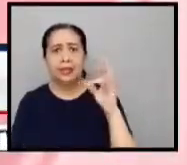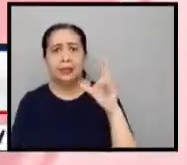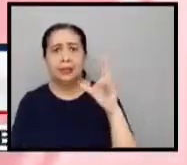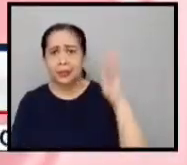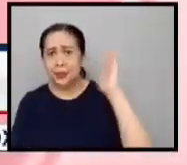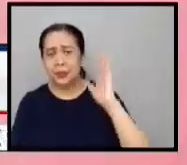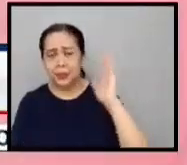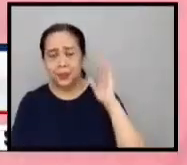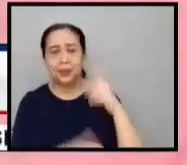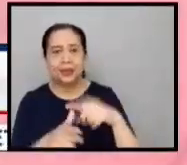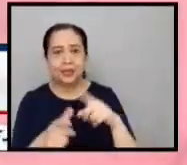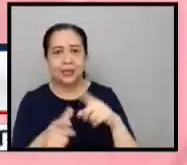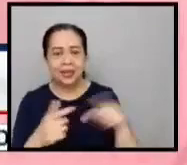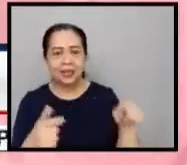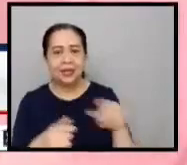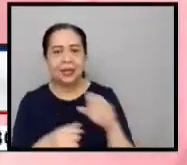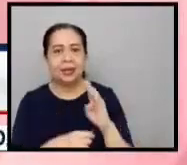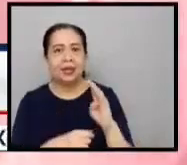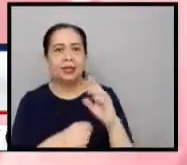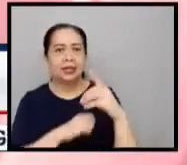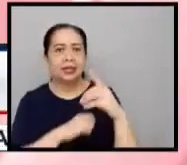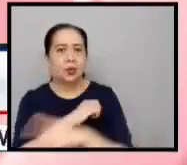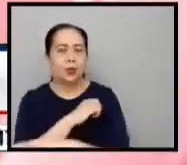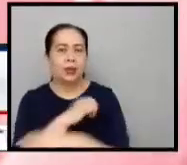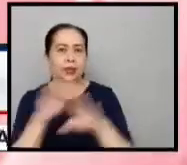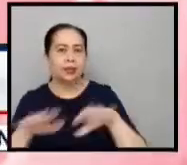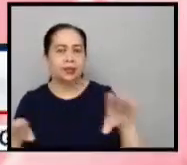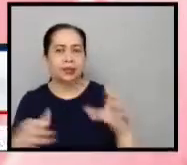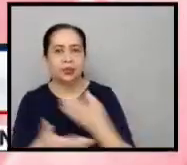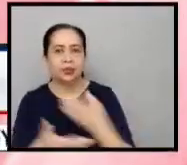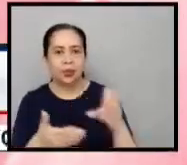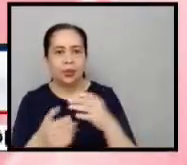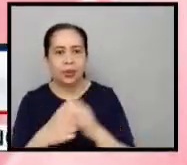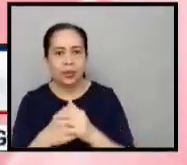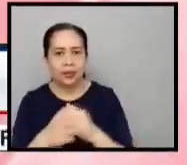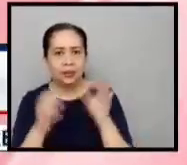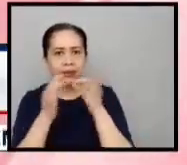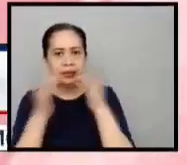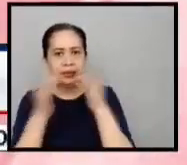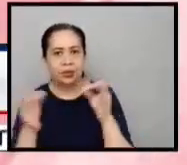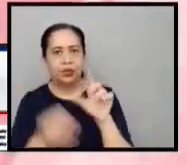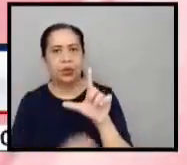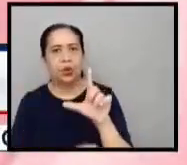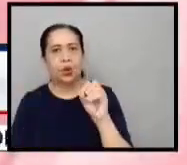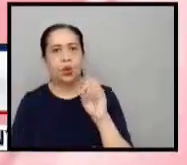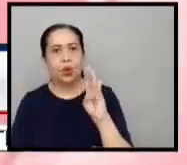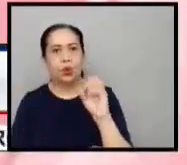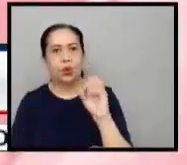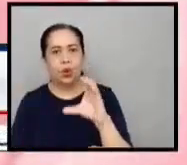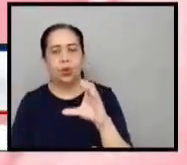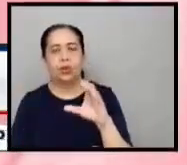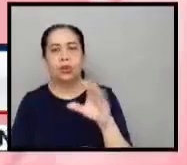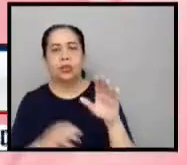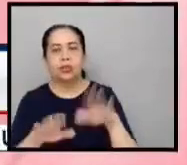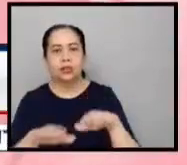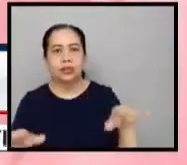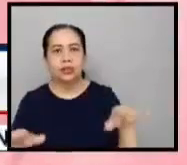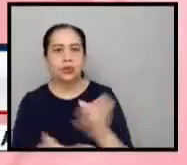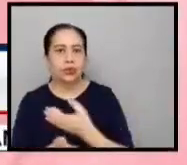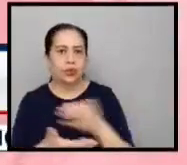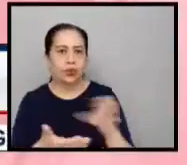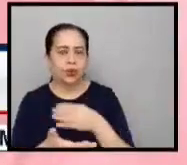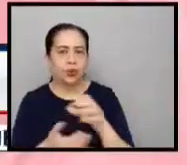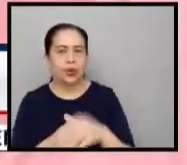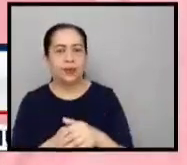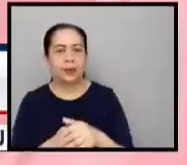have the Balon Dagupan Children's Choir and the famous Lobok Children's Choir. So meron, aside from concerts, meron din po